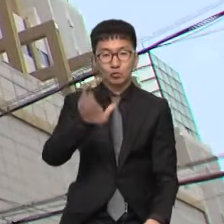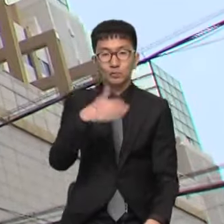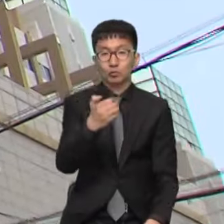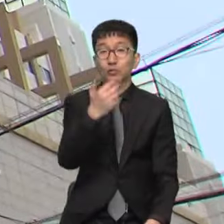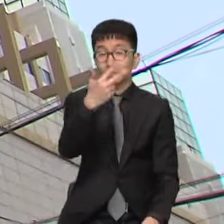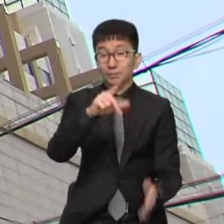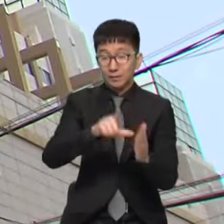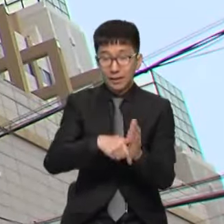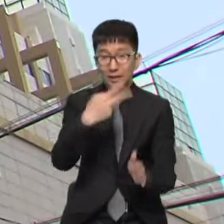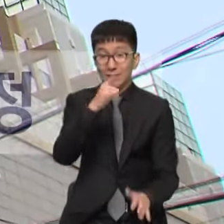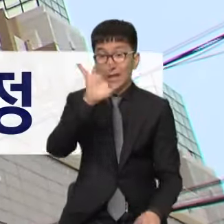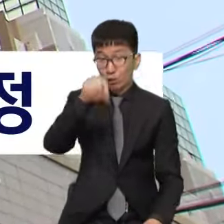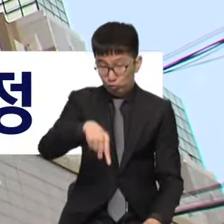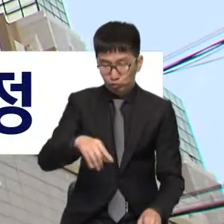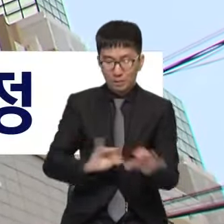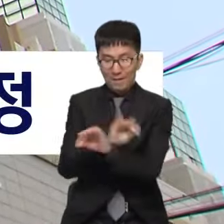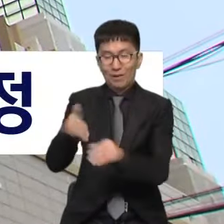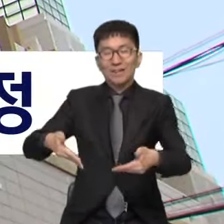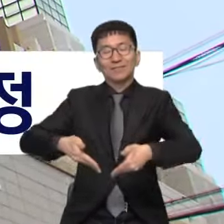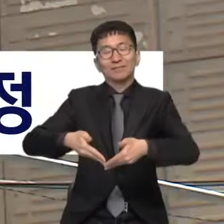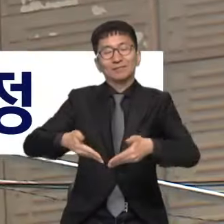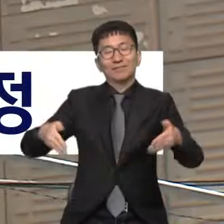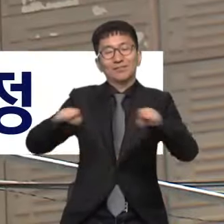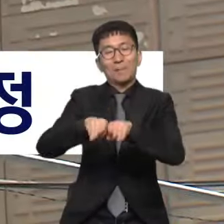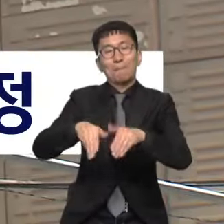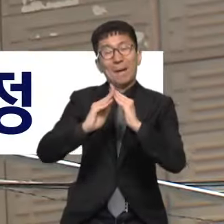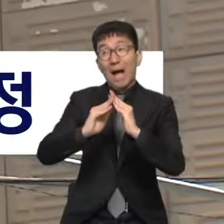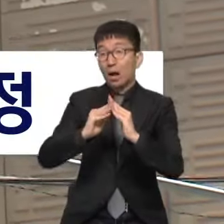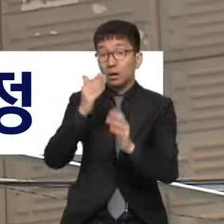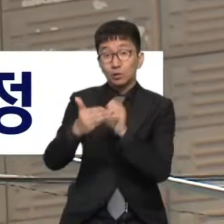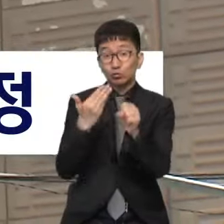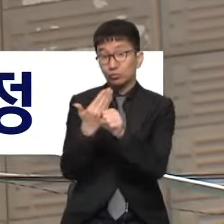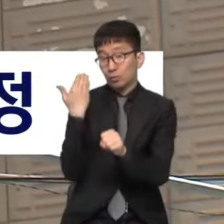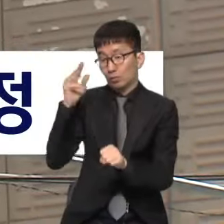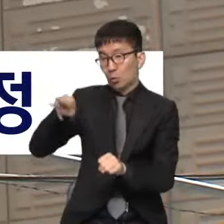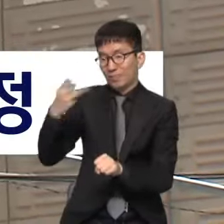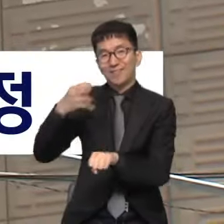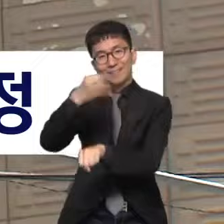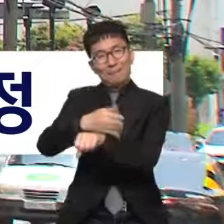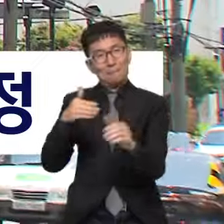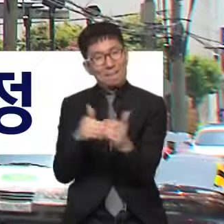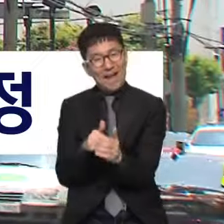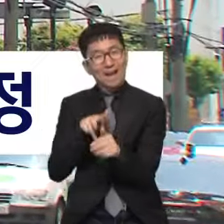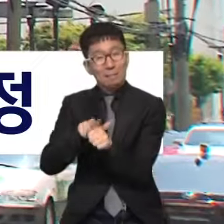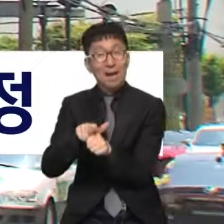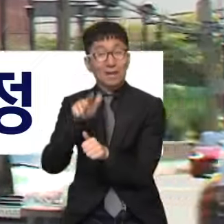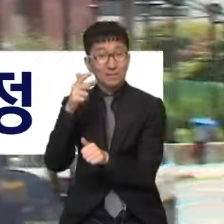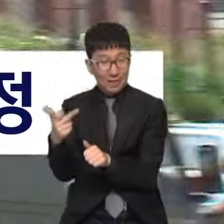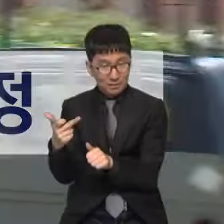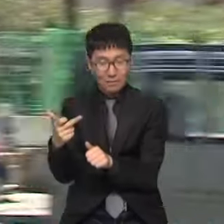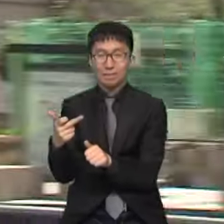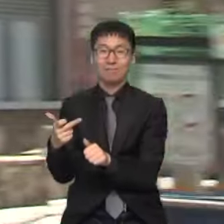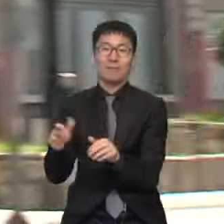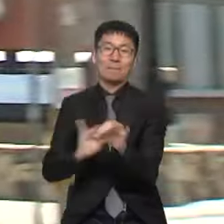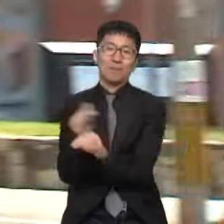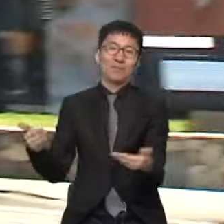1997년 대우백화점으로 시작해 9년 전 롯데가 인수해 운영 중인 롯데백화점 마산점. 이달 말 폐업을 앞두고